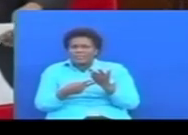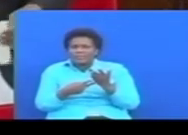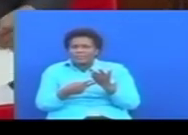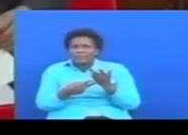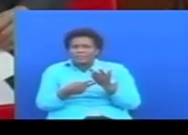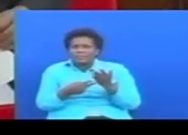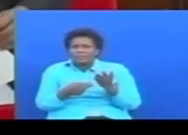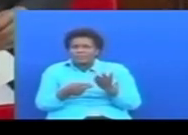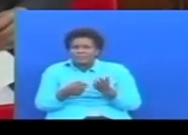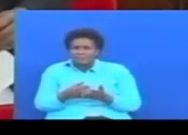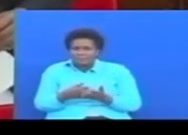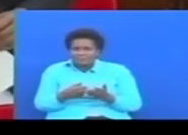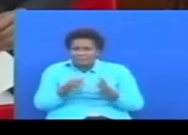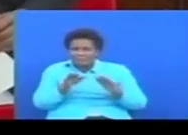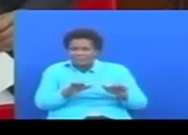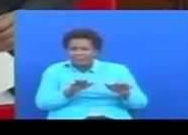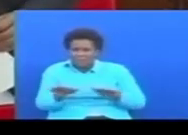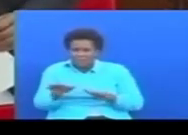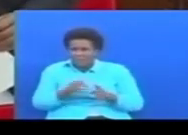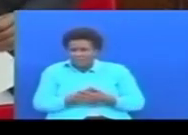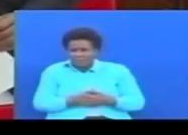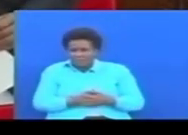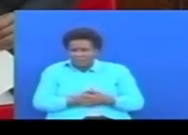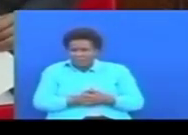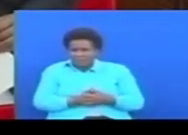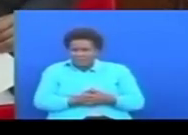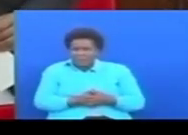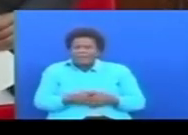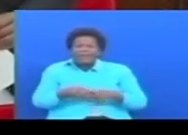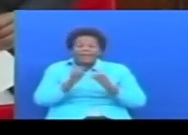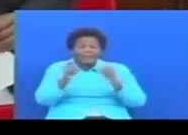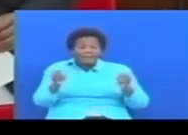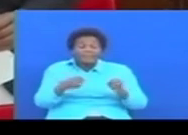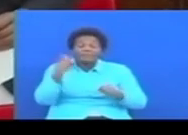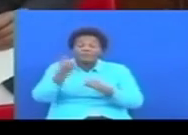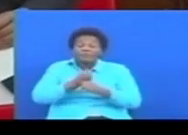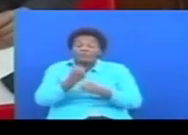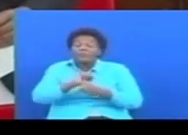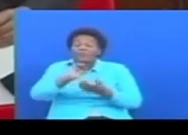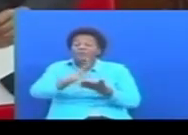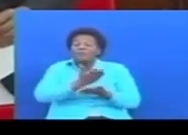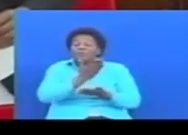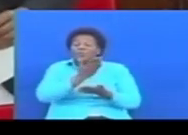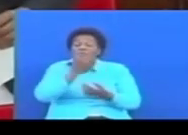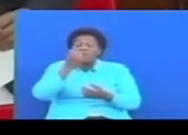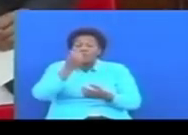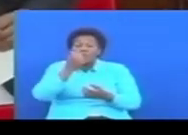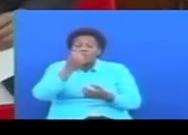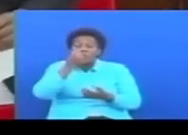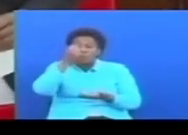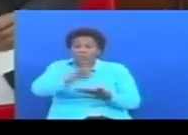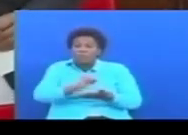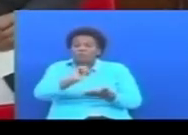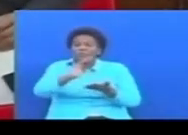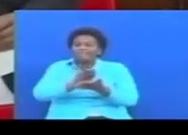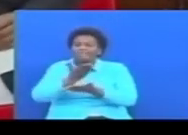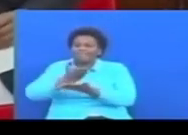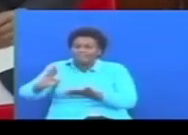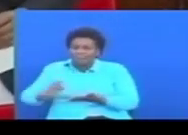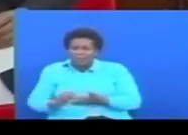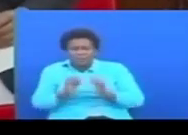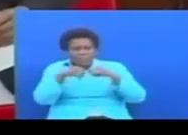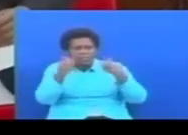Lakini uamuzi ulifanyika kwamba kuwe na mgawanyo kwota kwa taasisi za muungano kwa nafasi za kazi